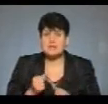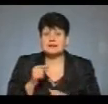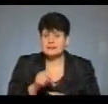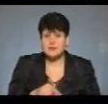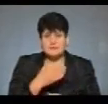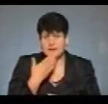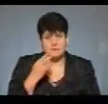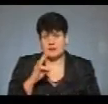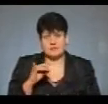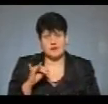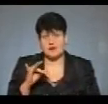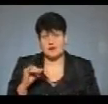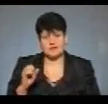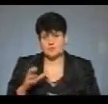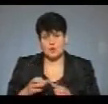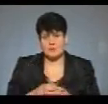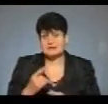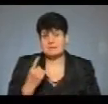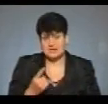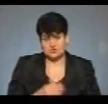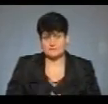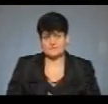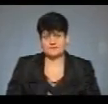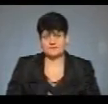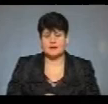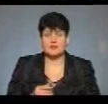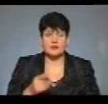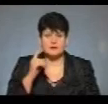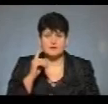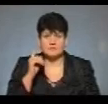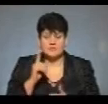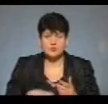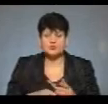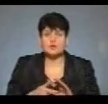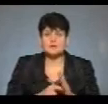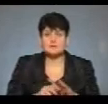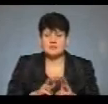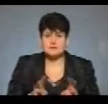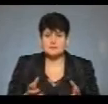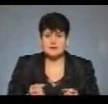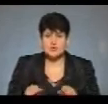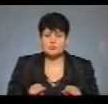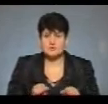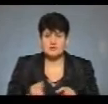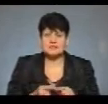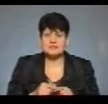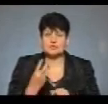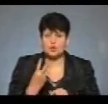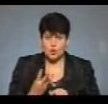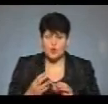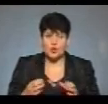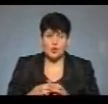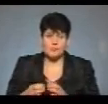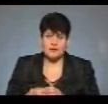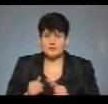і Нараївської громади. Це по-перше. Я сподіваюся, що Кабінет міністрів до нового року прийме розпорядження щодо цих трьох громад. І